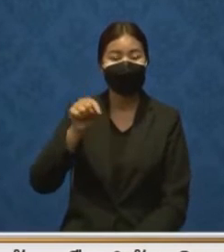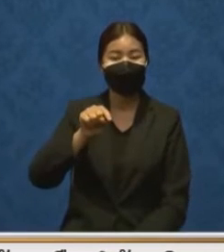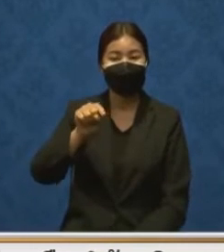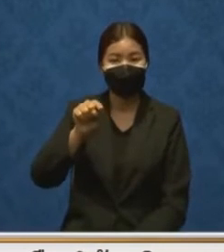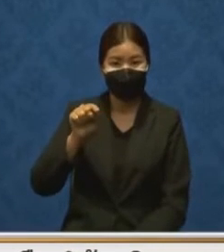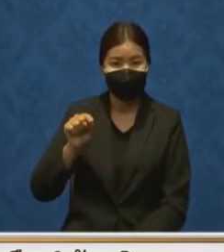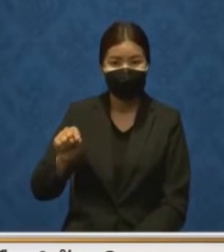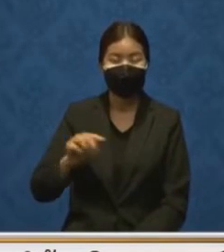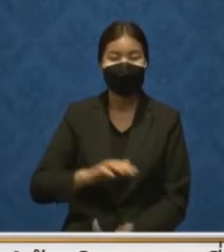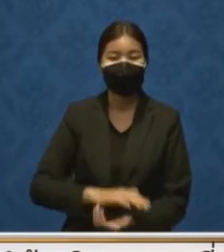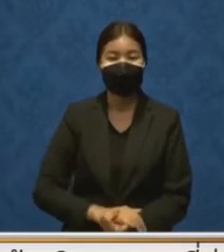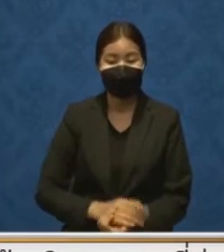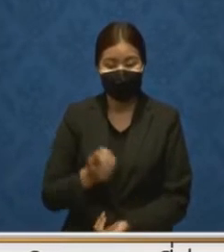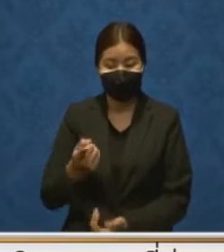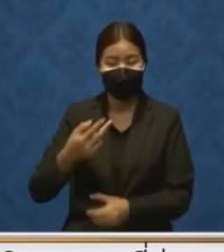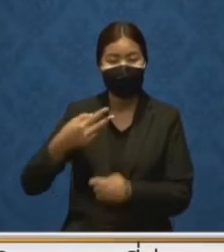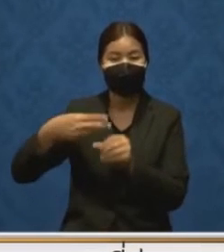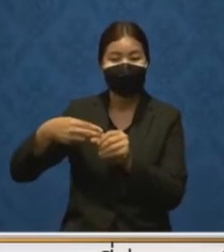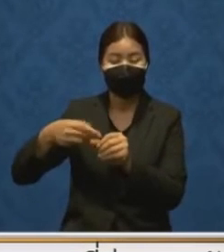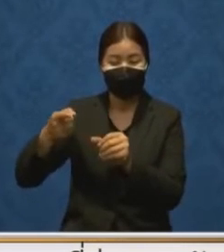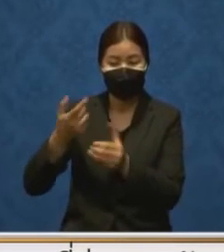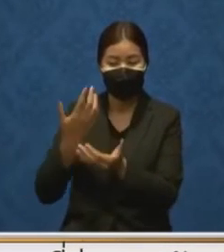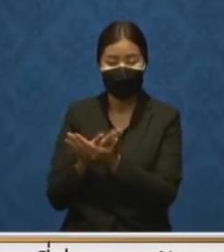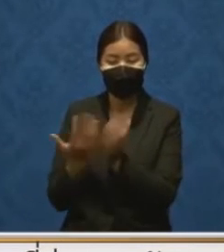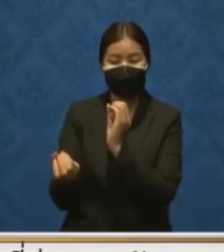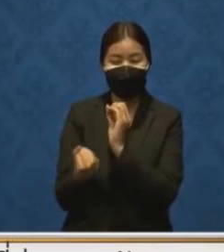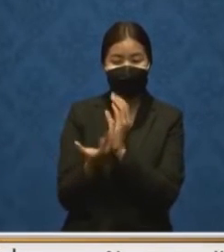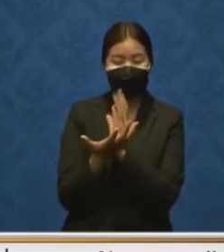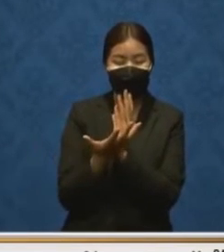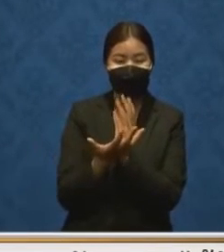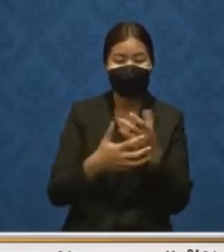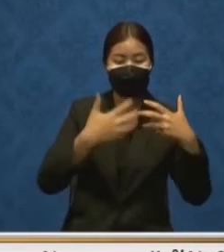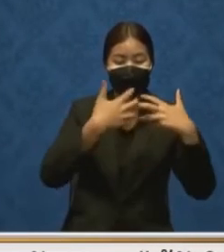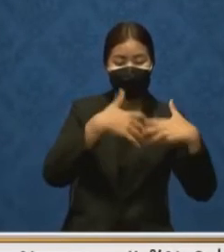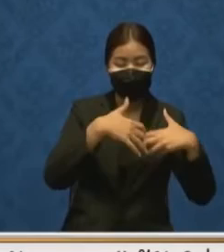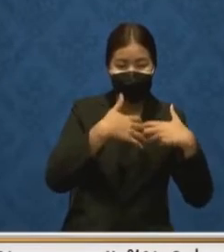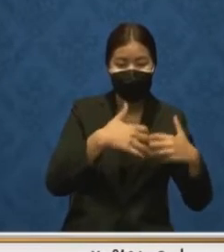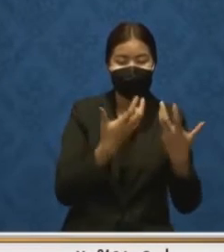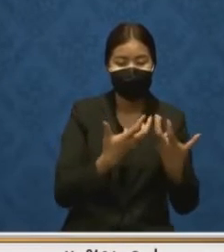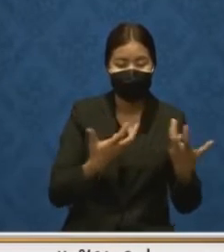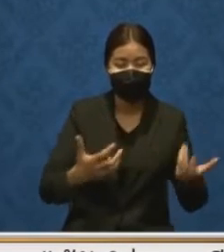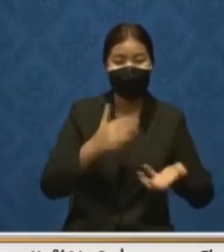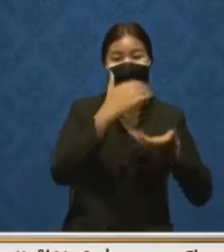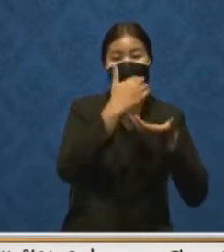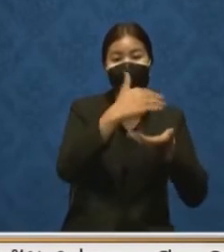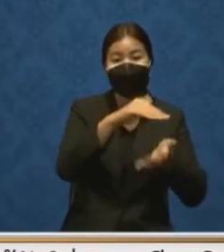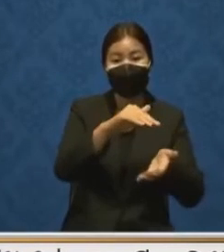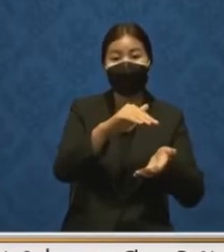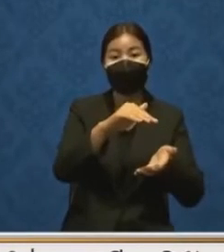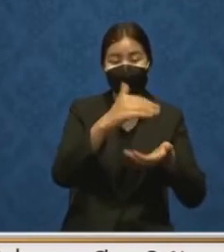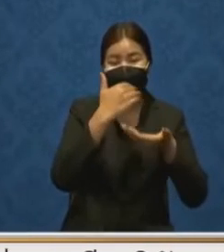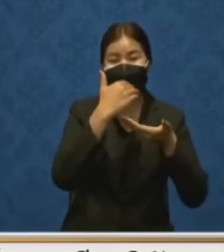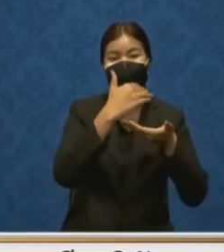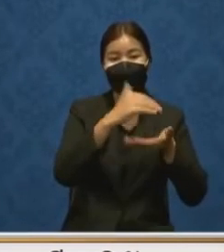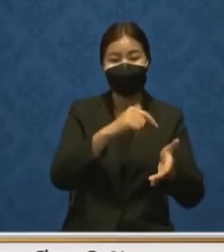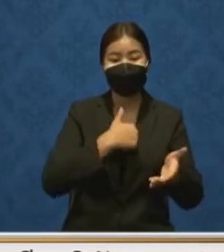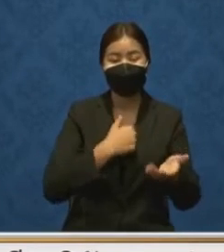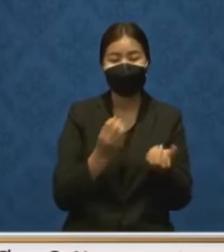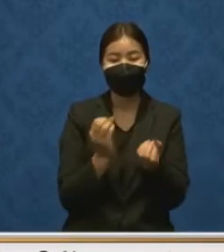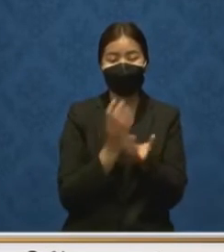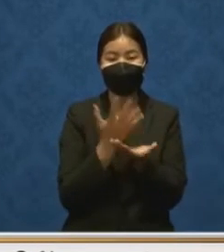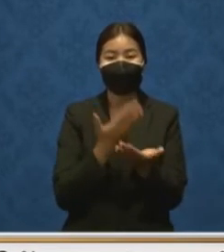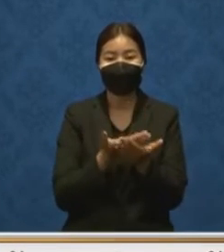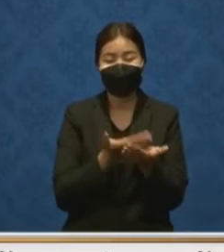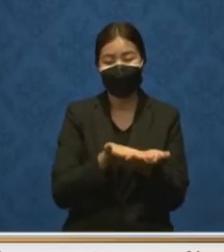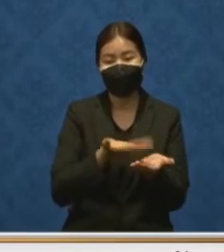ทั้งหมดนี้จึงส่งผลต่ต้นทุนการผลิตสินค้าและการข้ส่งสินค้าที่ทำให้ราคาสินค้า